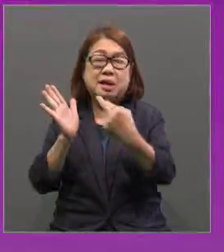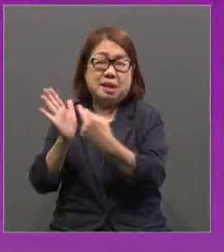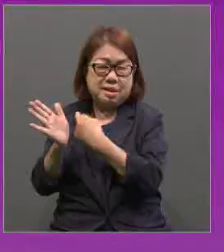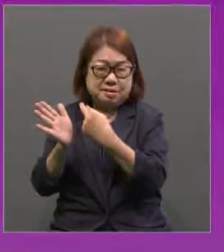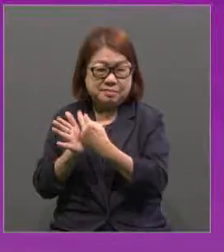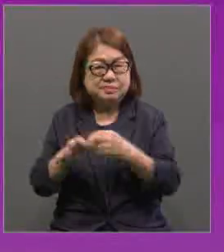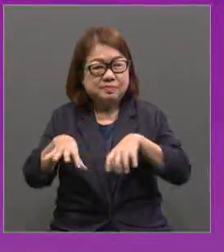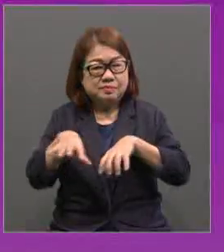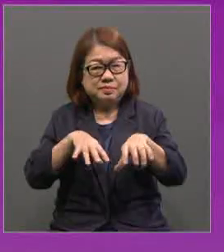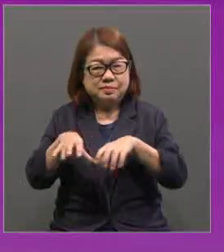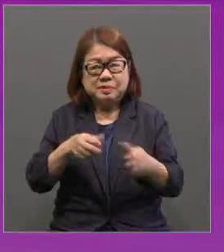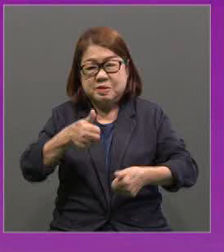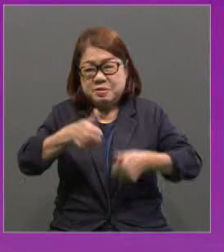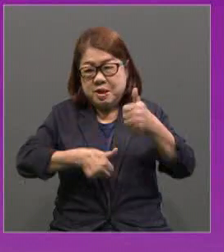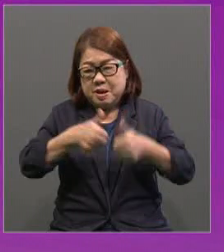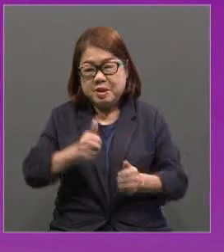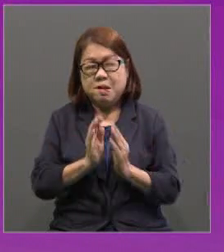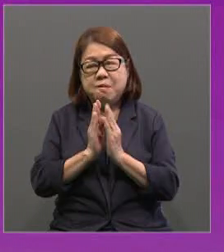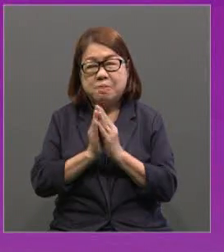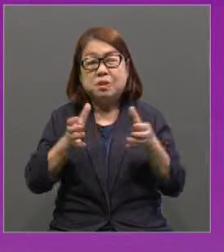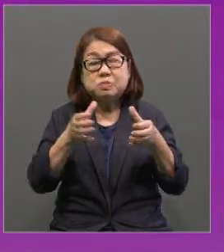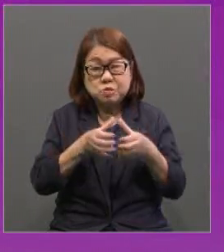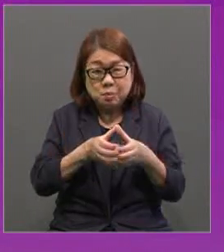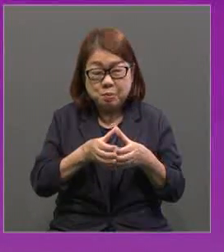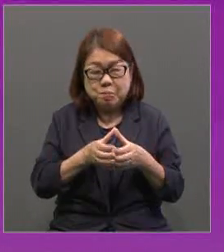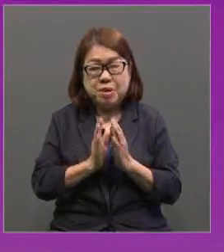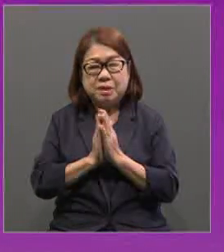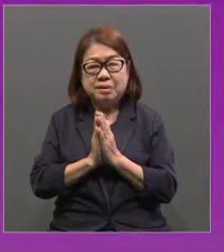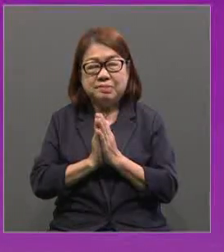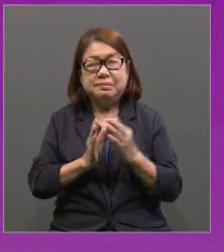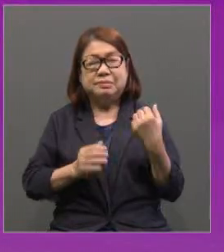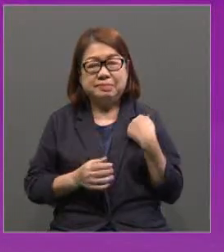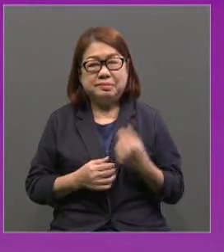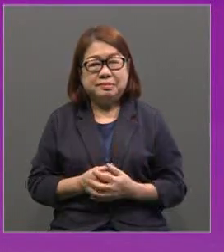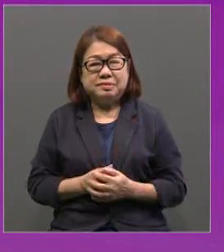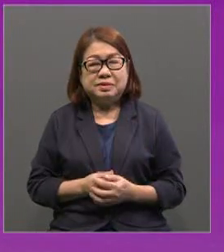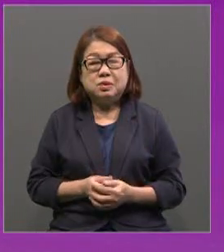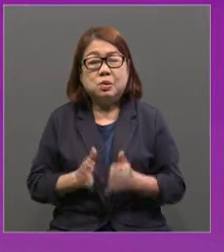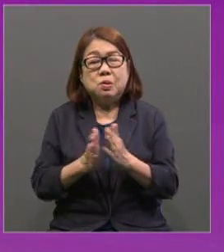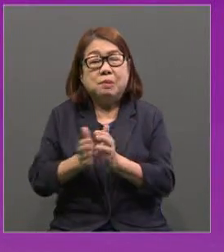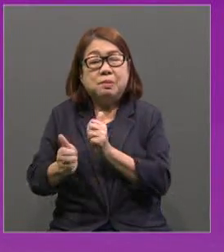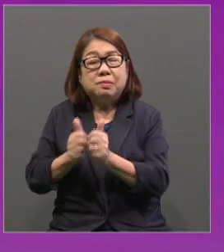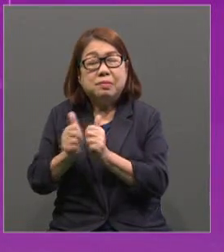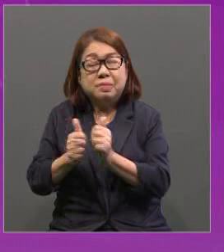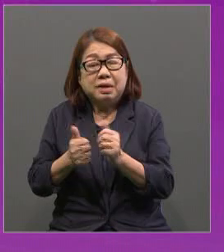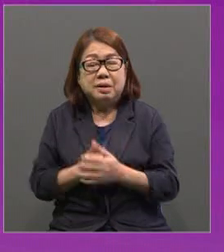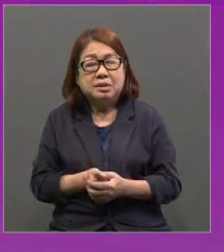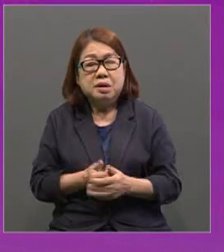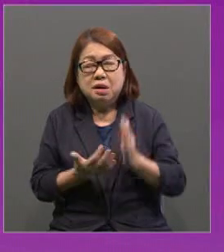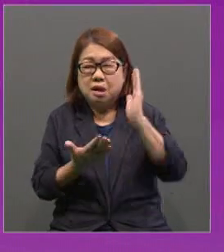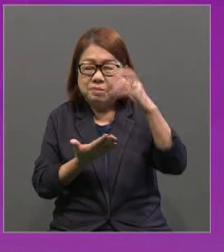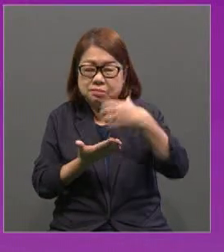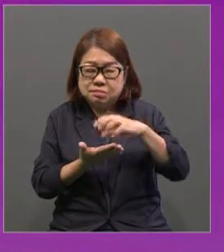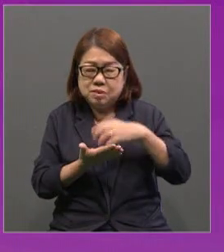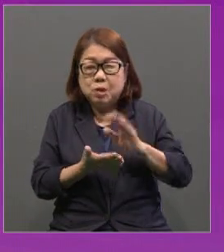การจัดกิจกรรมประกวดสวดมนต์หมู่สรรเสริญพระรัตนตรัยทำนองสรพัญญะนะคะและการประกวดบรรยายธรรมระดับภาคคณะสงฆ์ประจ